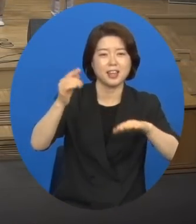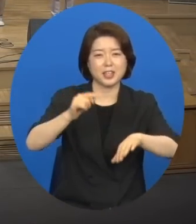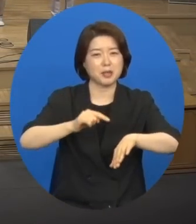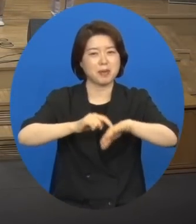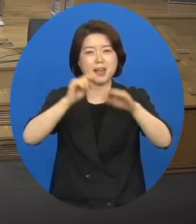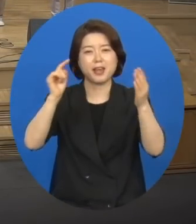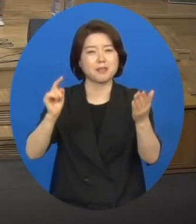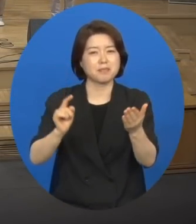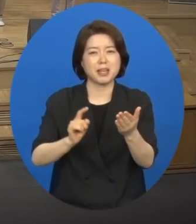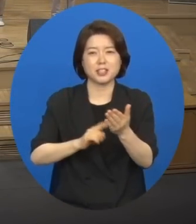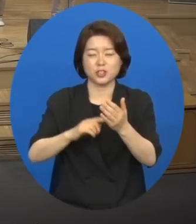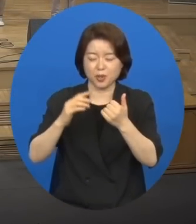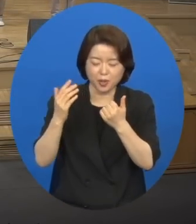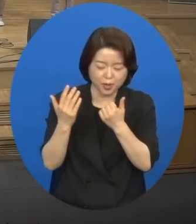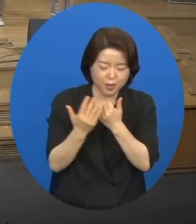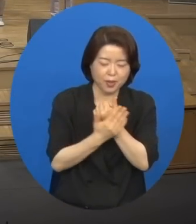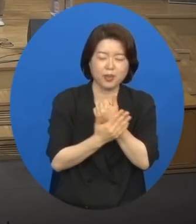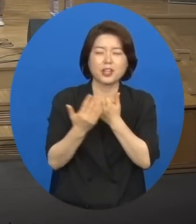나의 맘